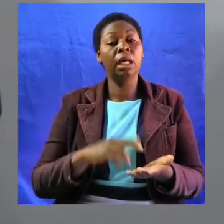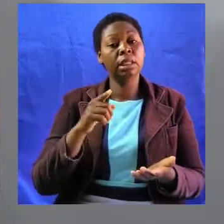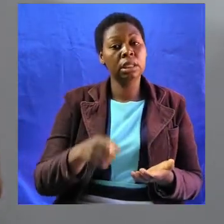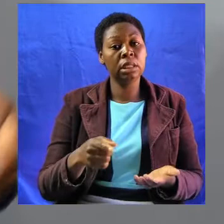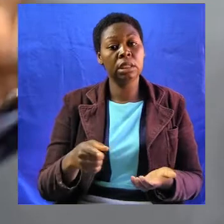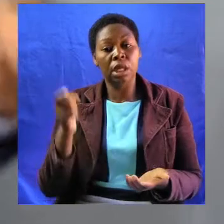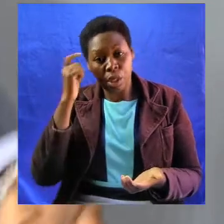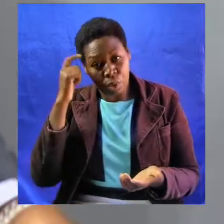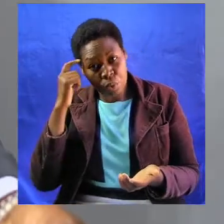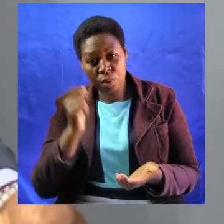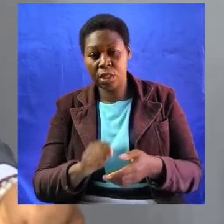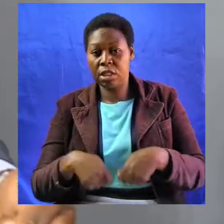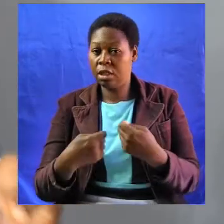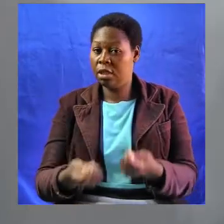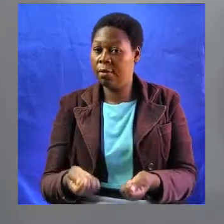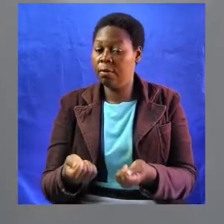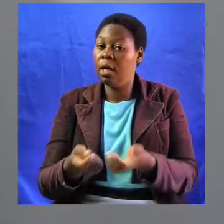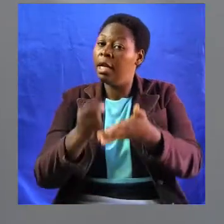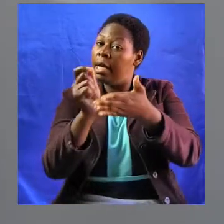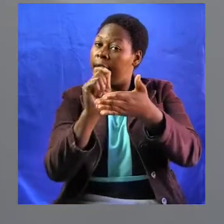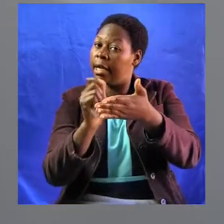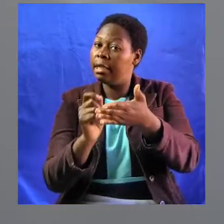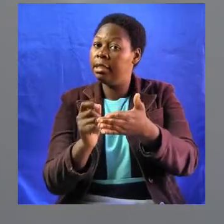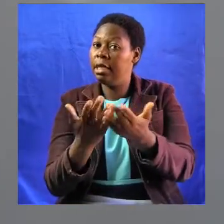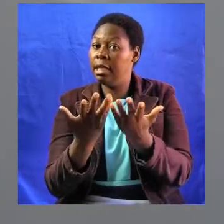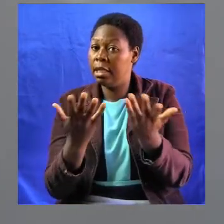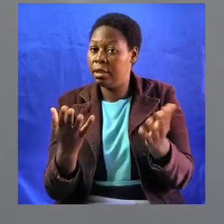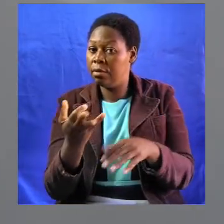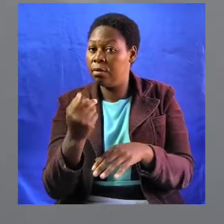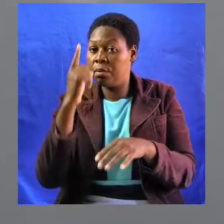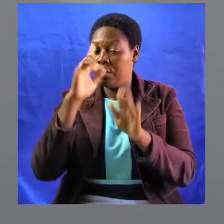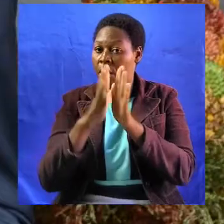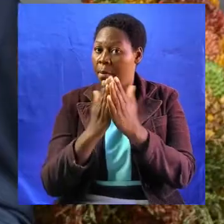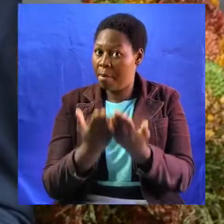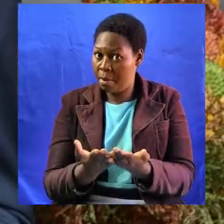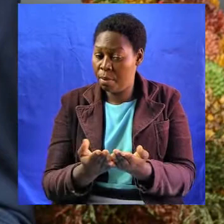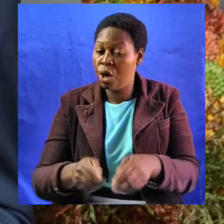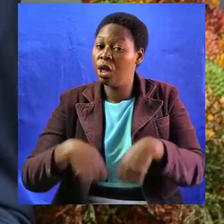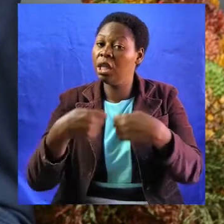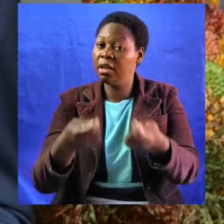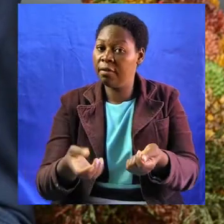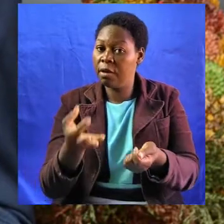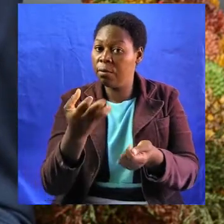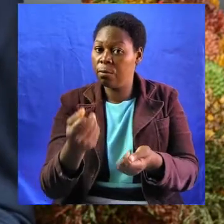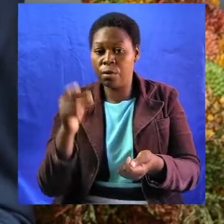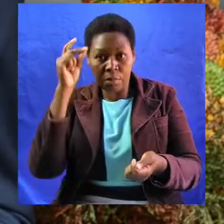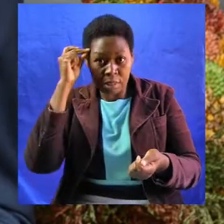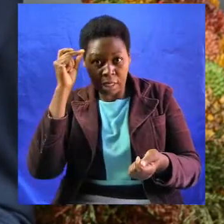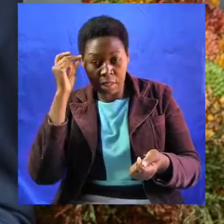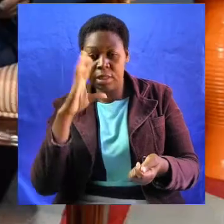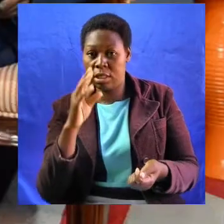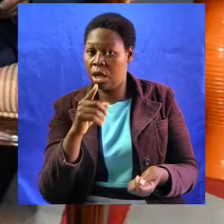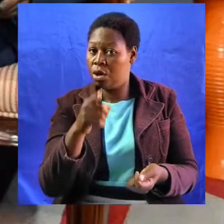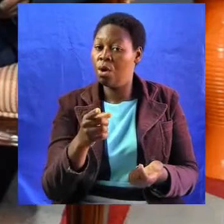kupiwa zvinyorwa zvaIsaiah zvaitomutaura nezita. Achipiwa naDaniel. Kunzi vakuru ndima